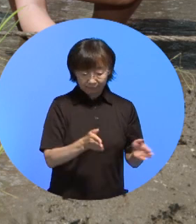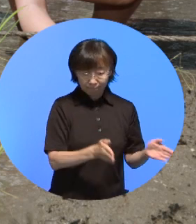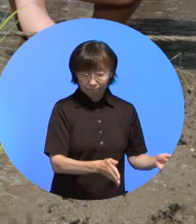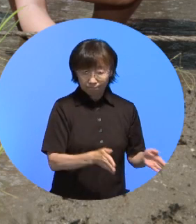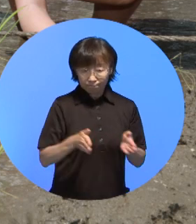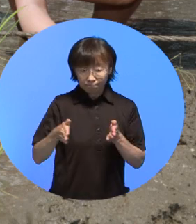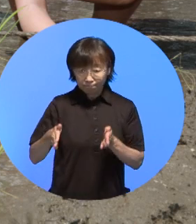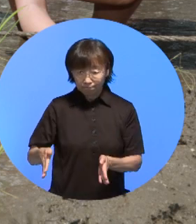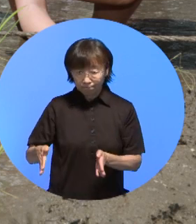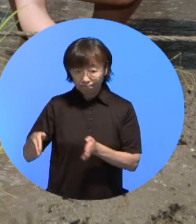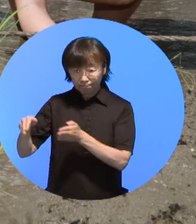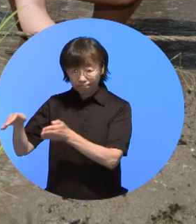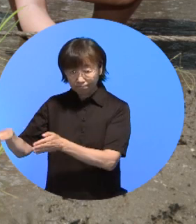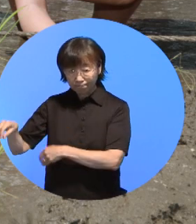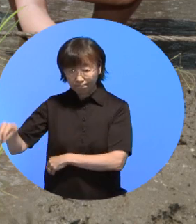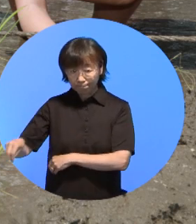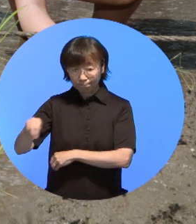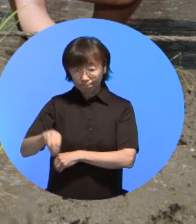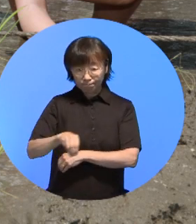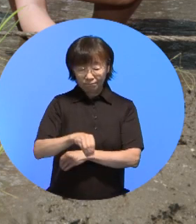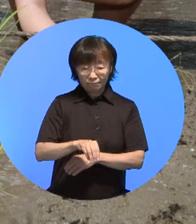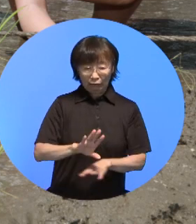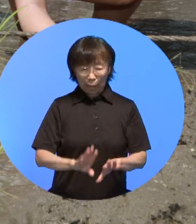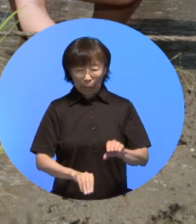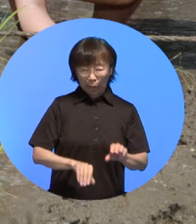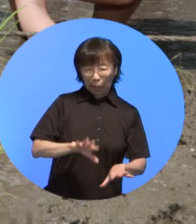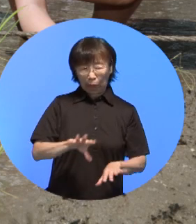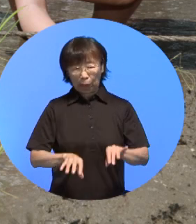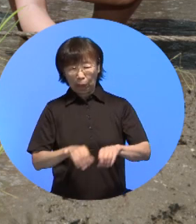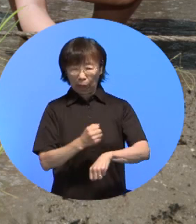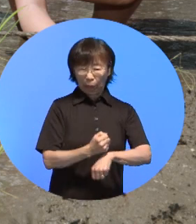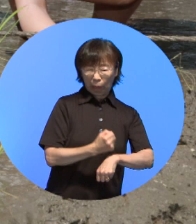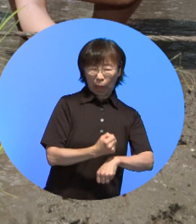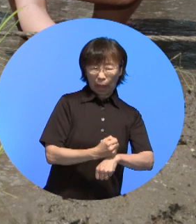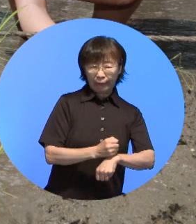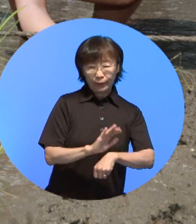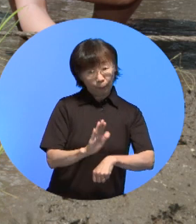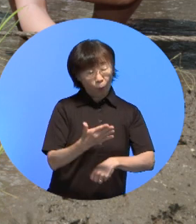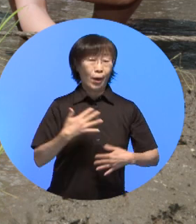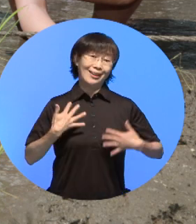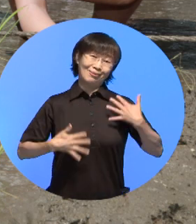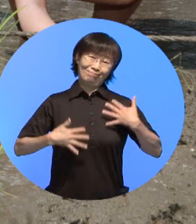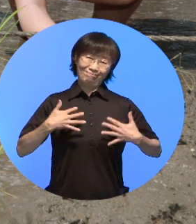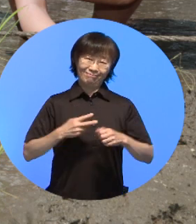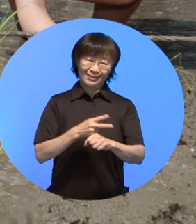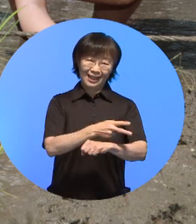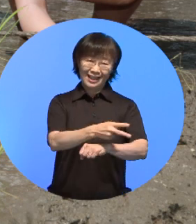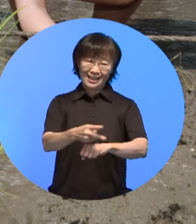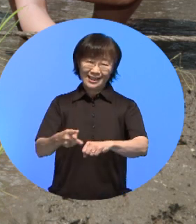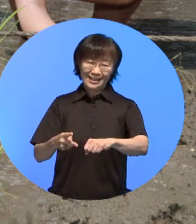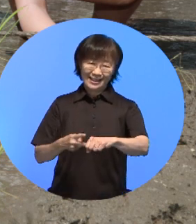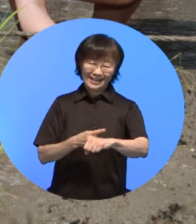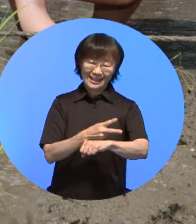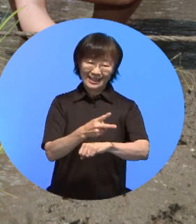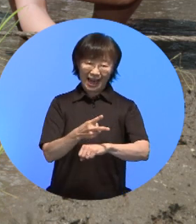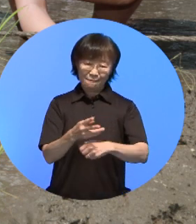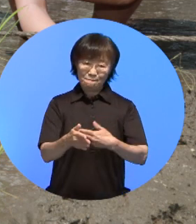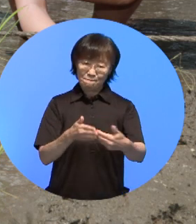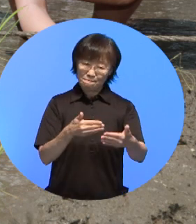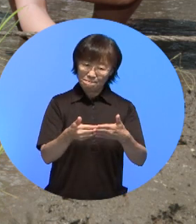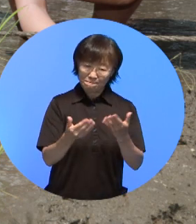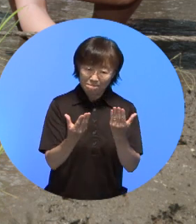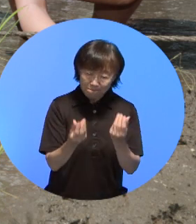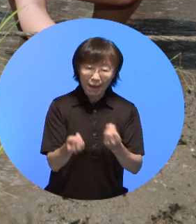次々と植えていきましたぬかるんだ土に苦戦しながらも楽しみながらおよそ2時間の田植